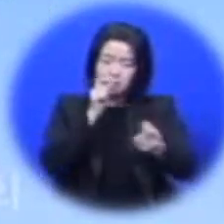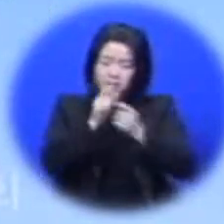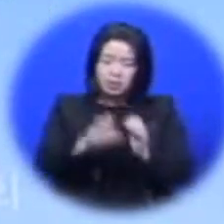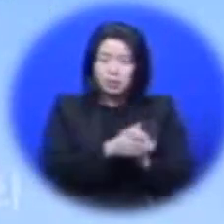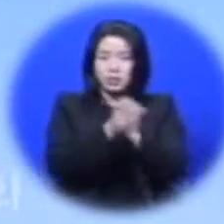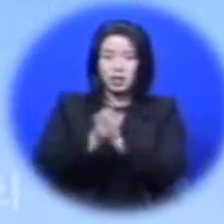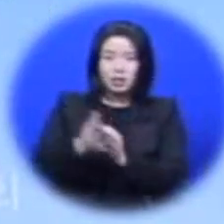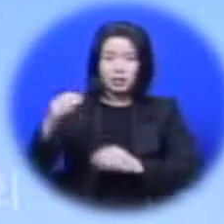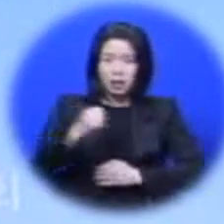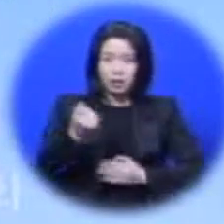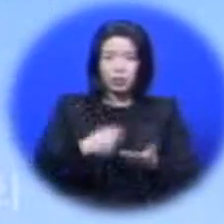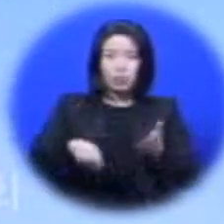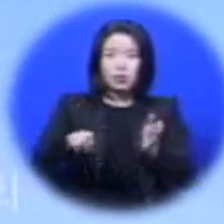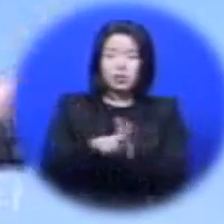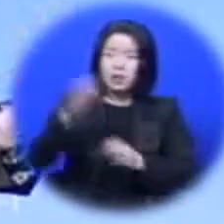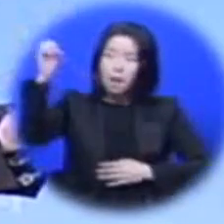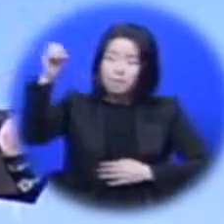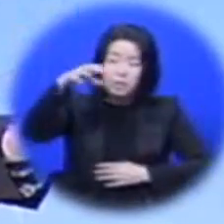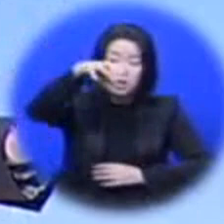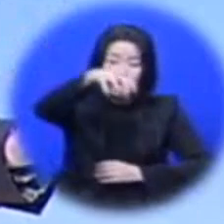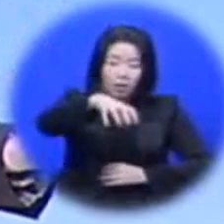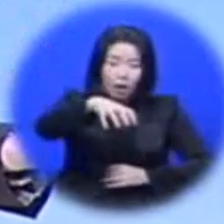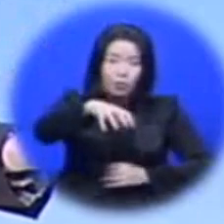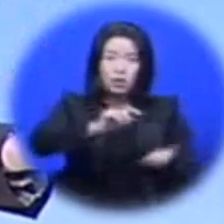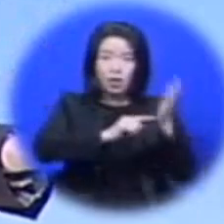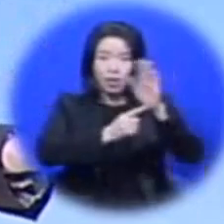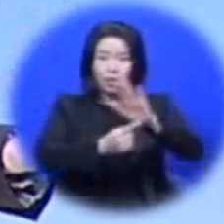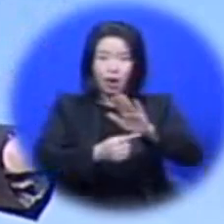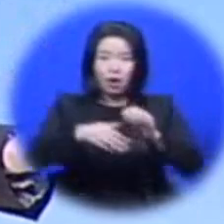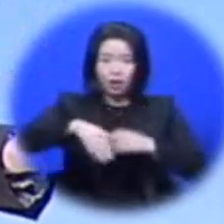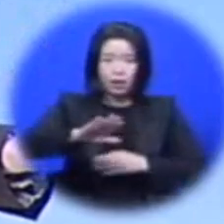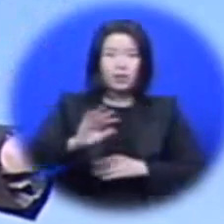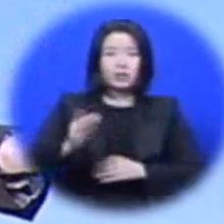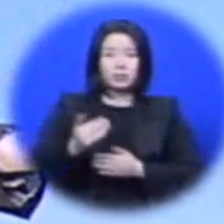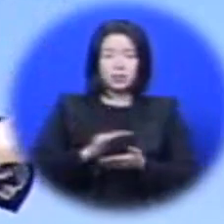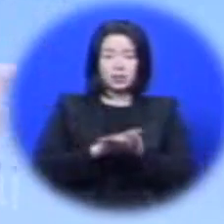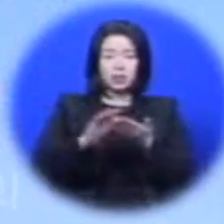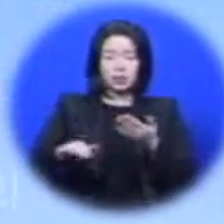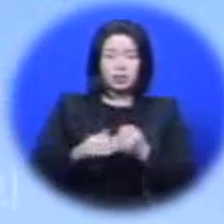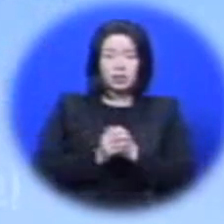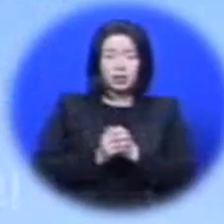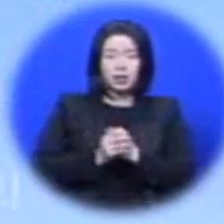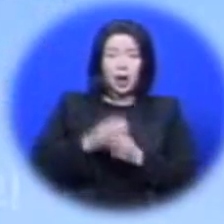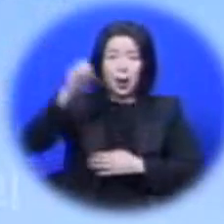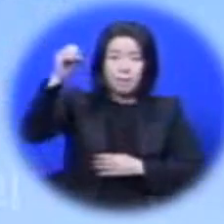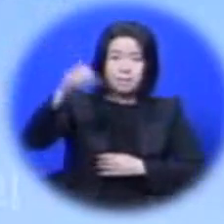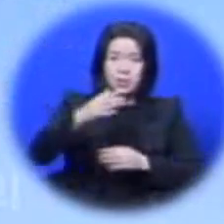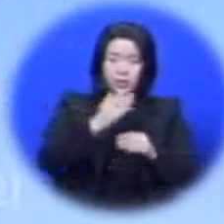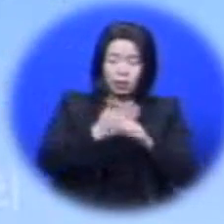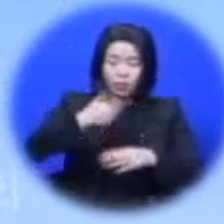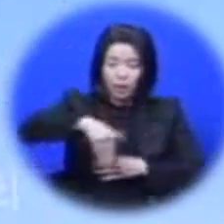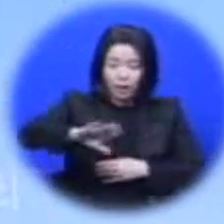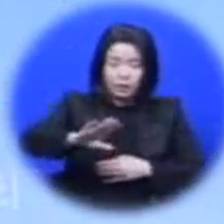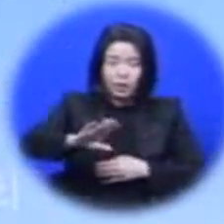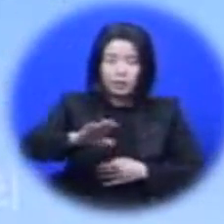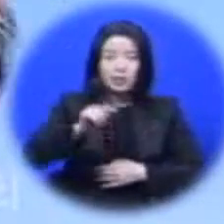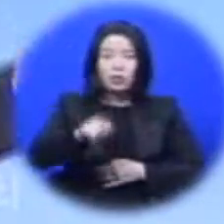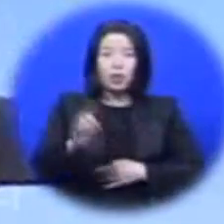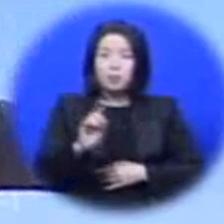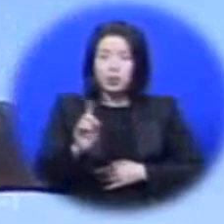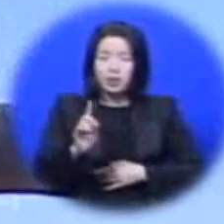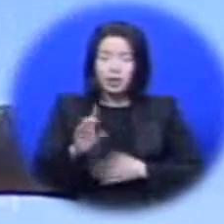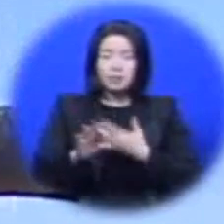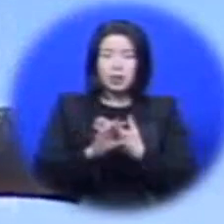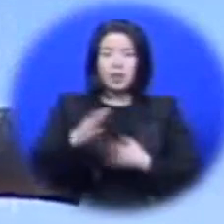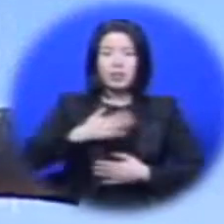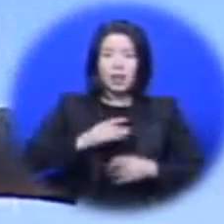가지려면 빛 가운데 나올 수밖에 없게 되는 거죠. 빛 가운데 나온다는 이야기는 내 모습을 그대로 다